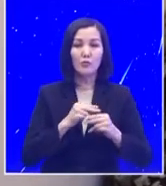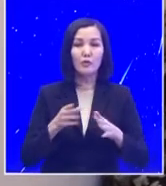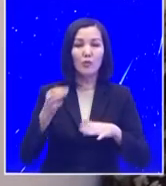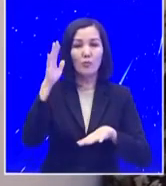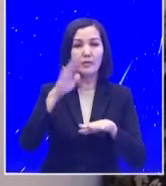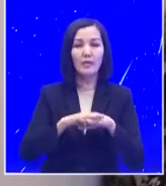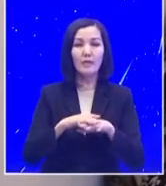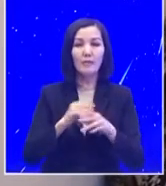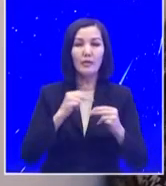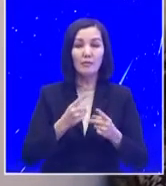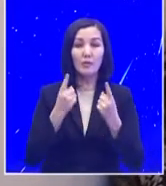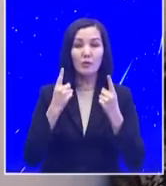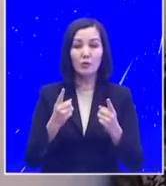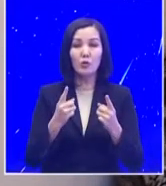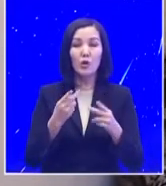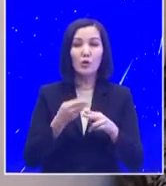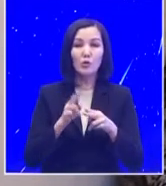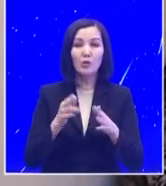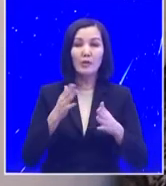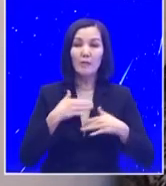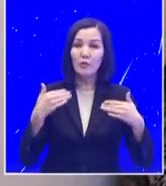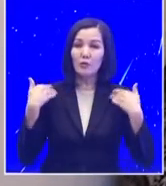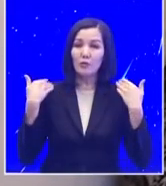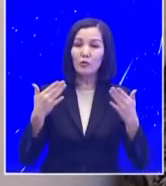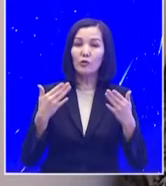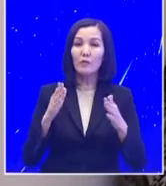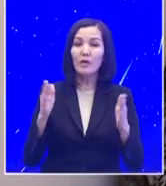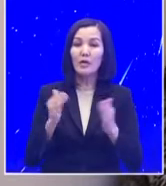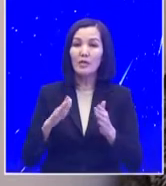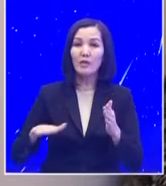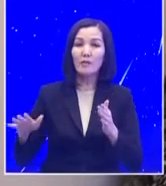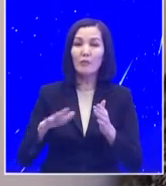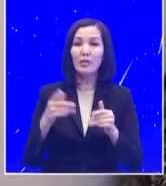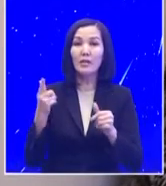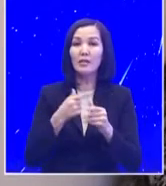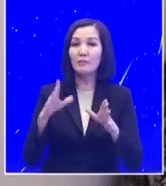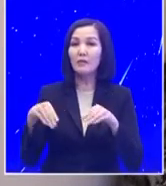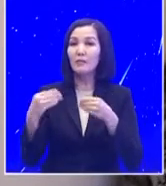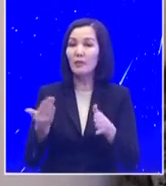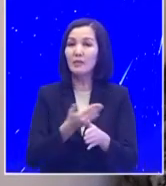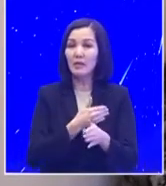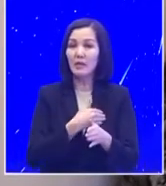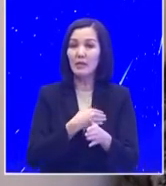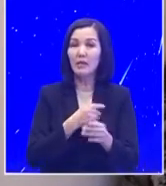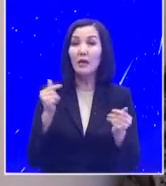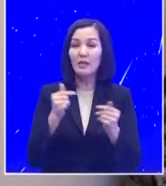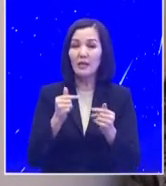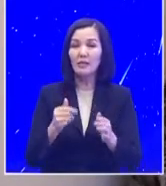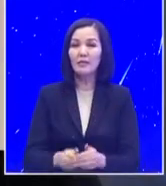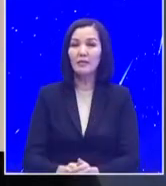Аббасұлы сіздің де еңбегіңіз бар. Сондықтан менің ұсынысым, ықшам ауданның біріне сіздің есіміңізді берсек, сіз оған